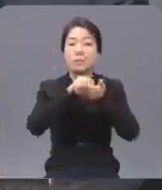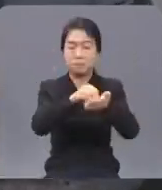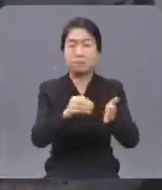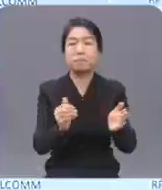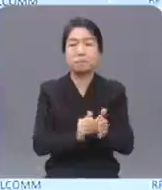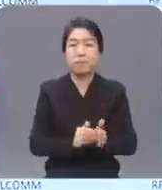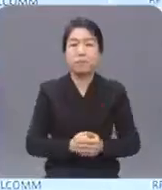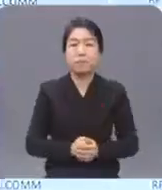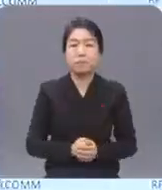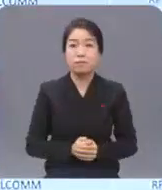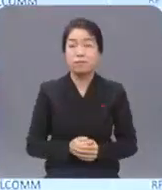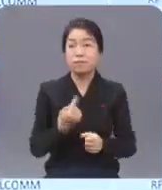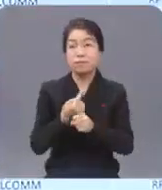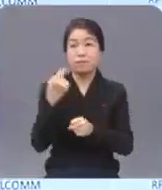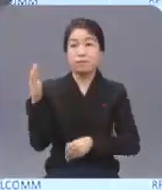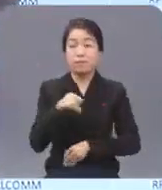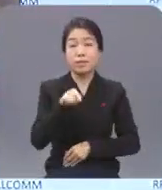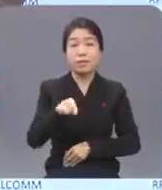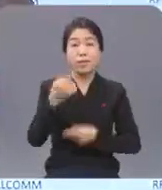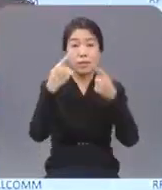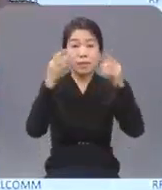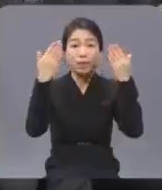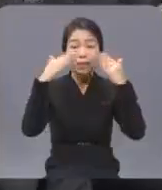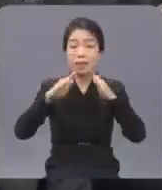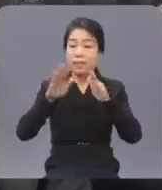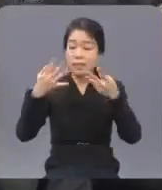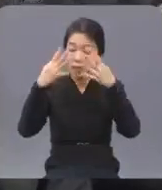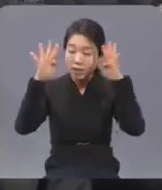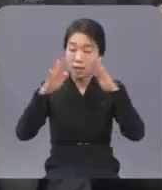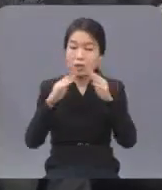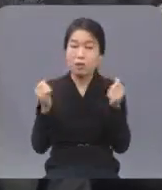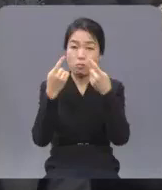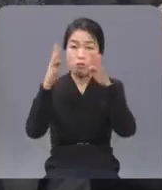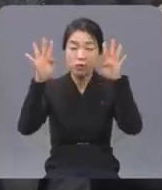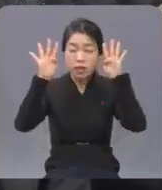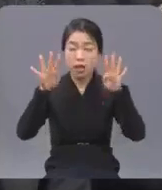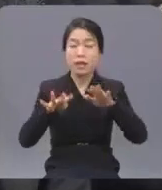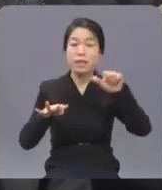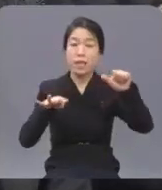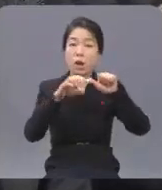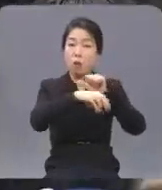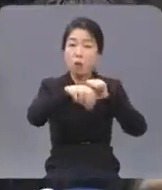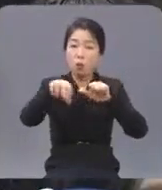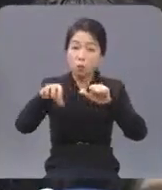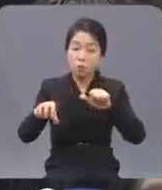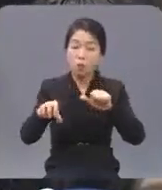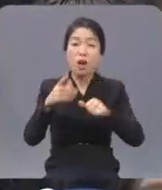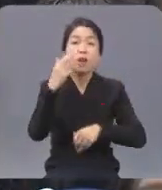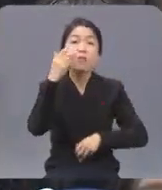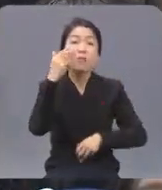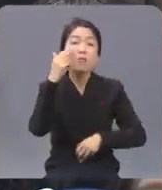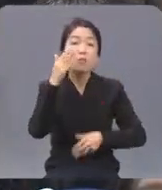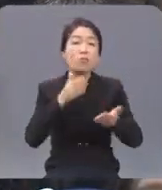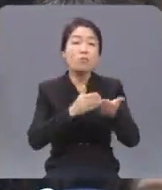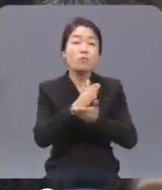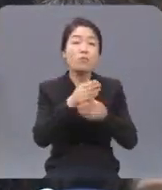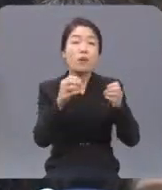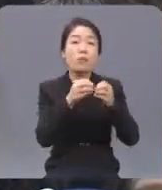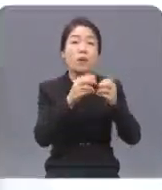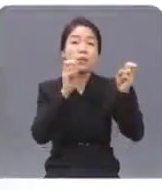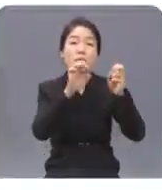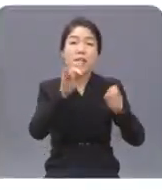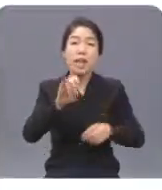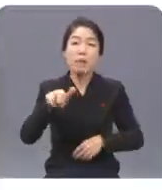완료된 상태. 지난해부터 이 대학이 전남대와 전북대 등 5개 대학과 함께 미국계 반도체 회사인 광주